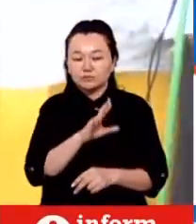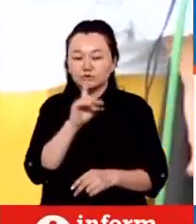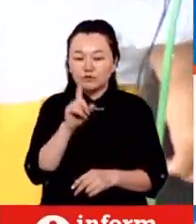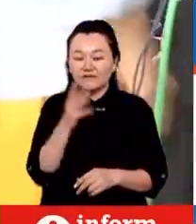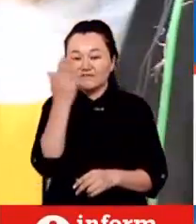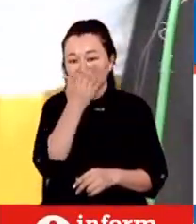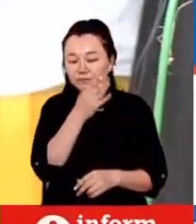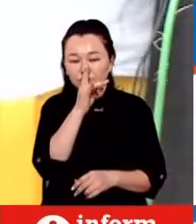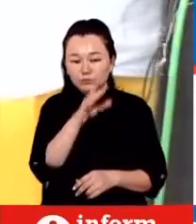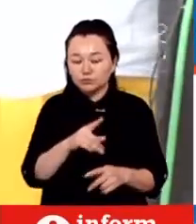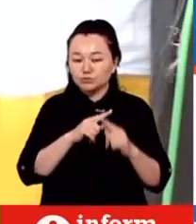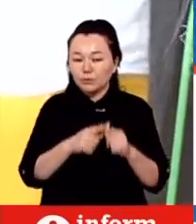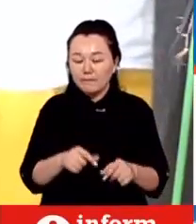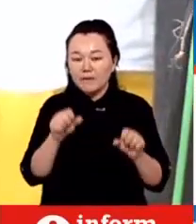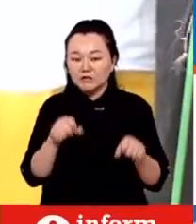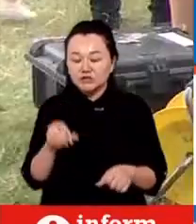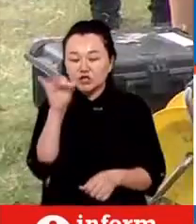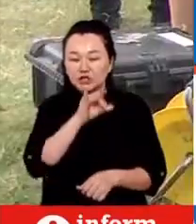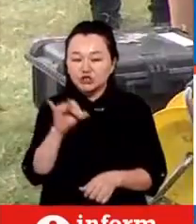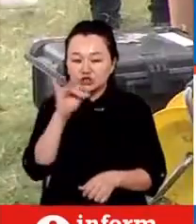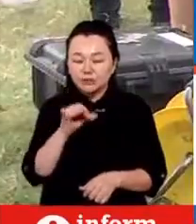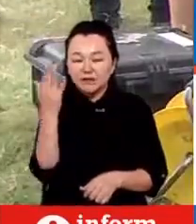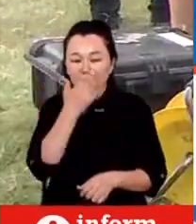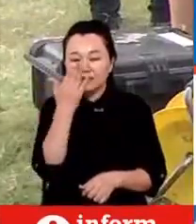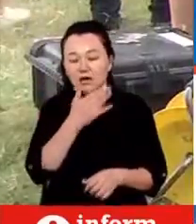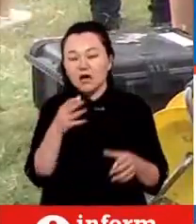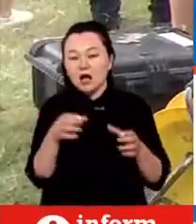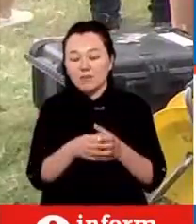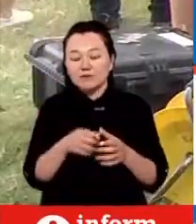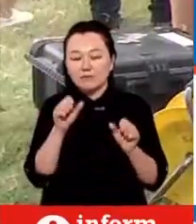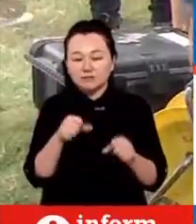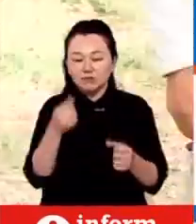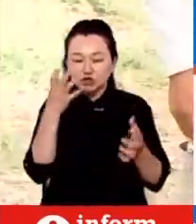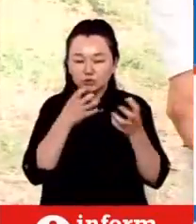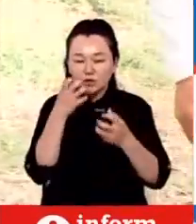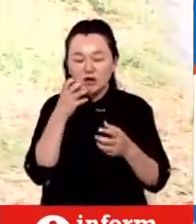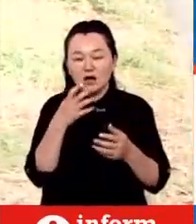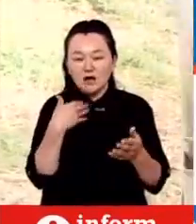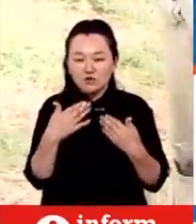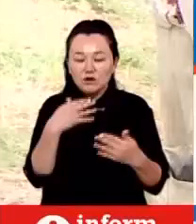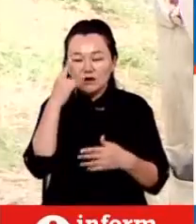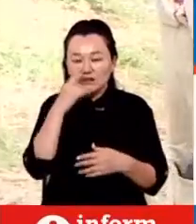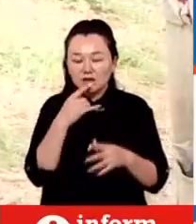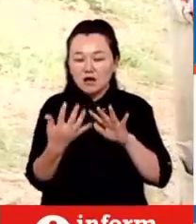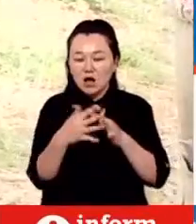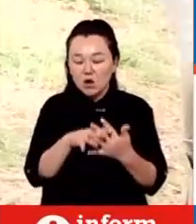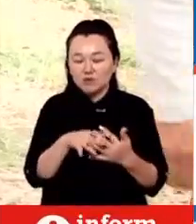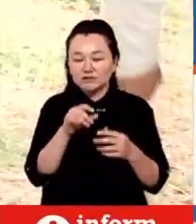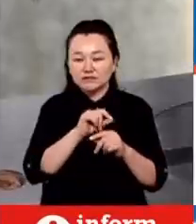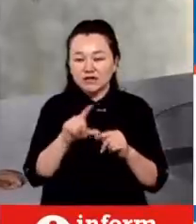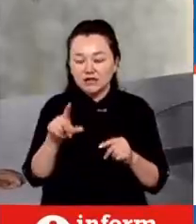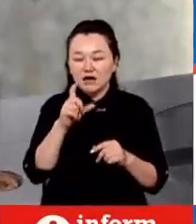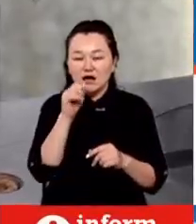визуально фильм не будет уступать масштабным историческим кинолентом команда максимально серьезно относится к воссозданию казахского аула ставки